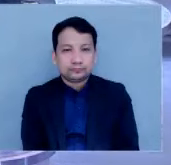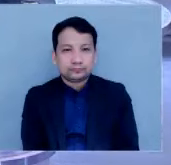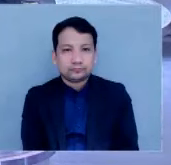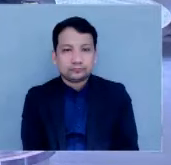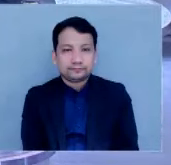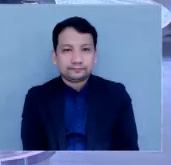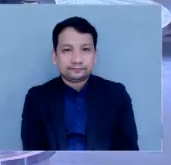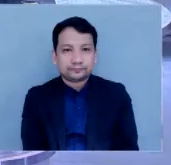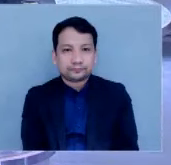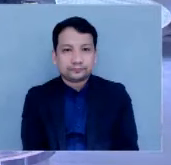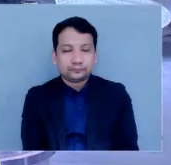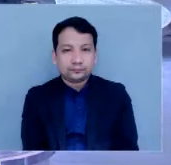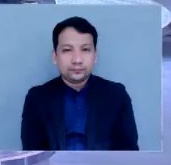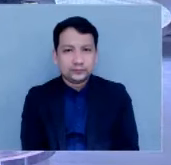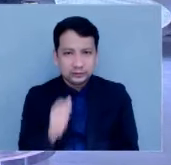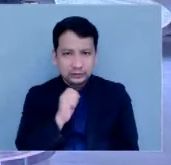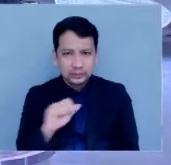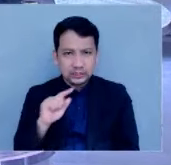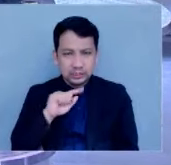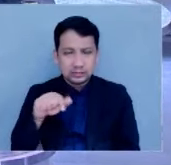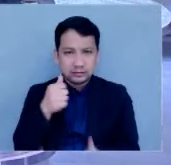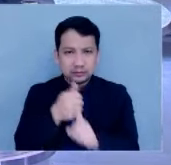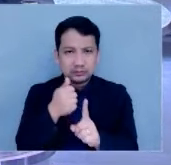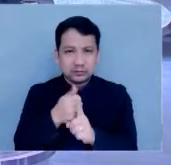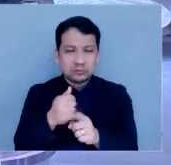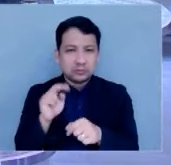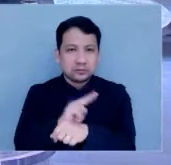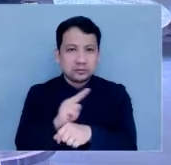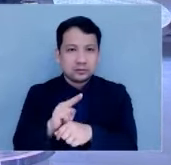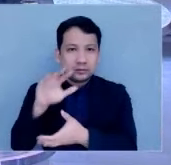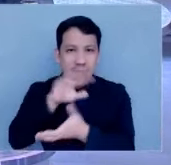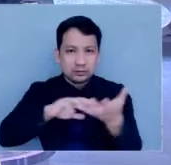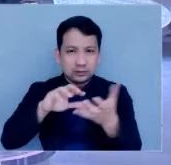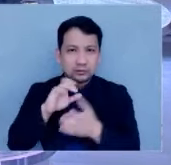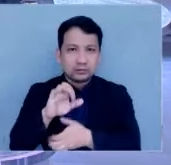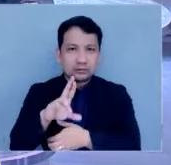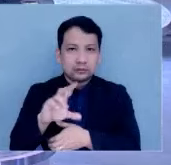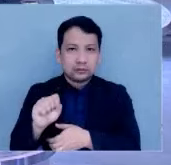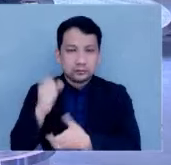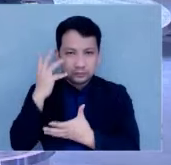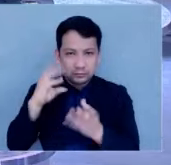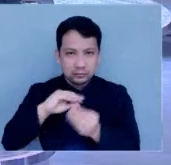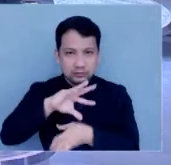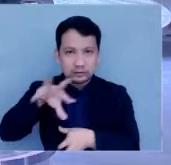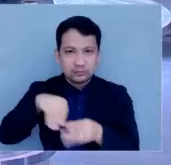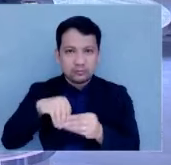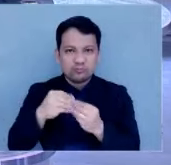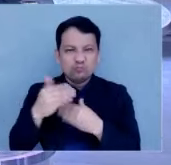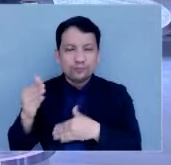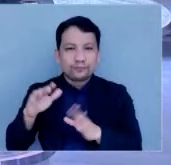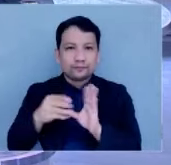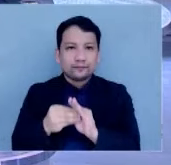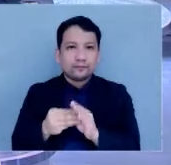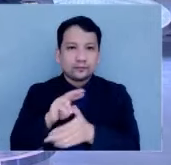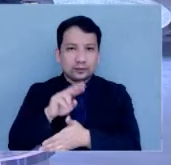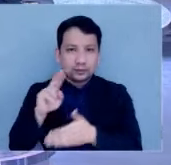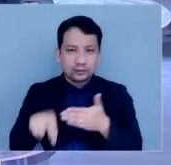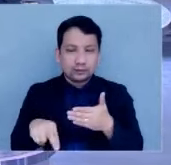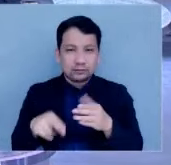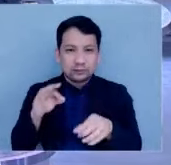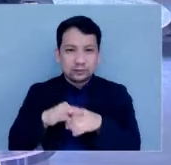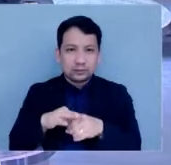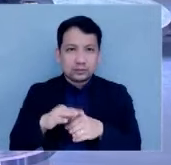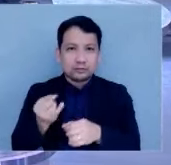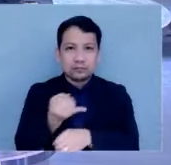Ligtas tao sa anumang cyber attacks ang gagamiting cloud server para sa pagtatransmit o pagpapadala ng resulta ng botohan sa Bilang